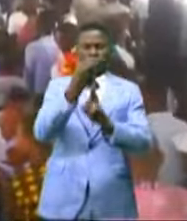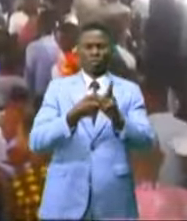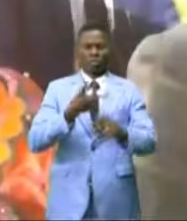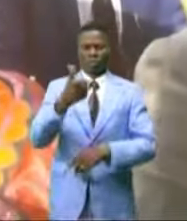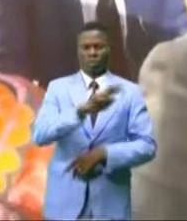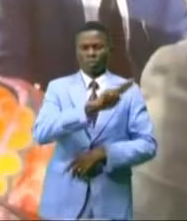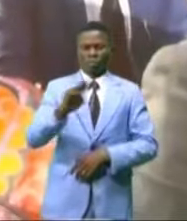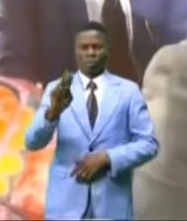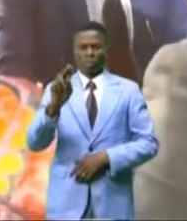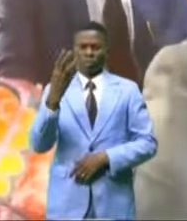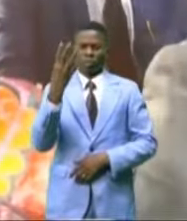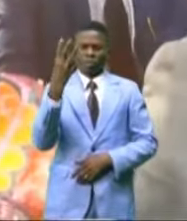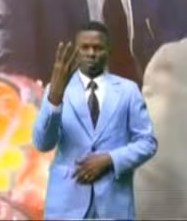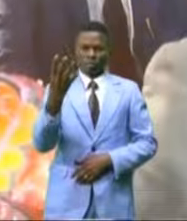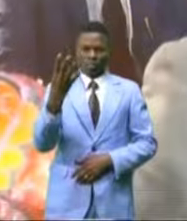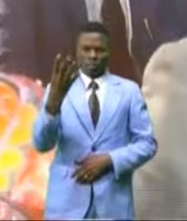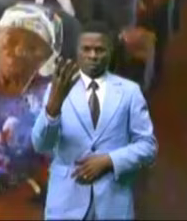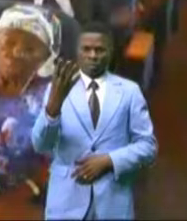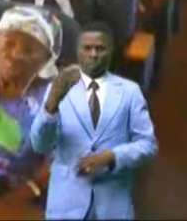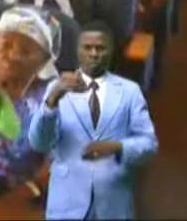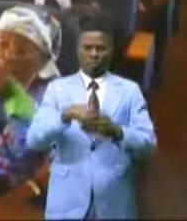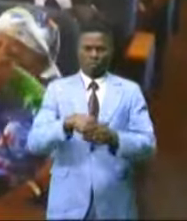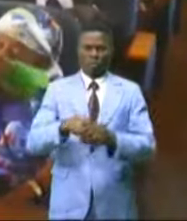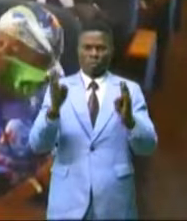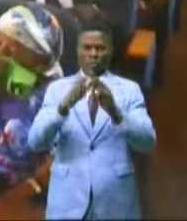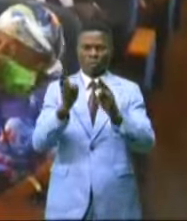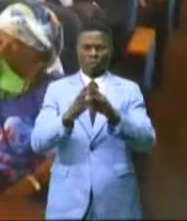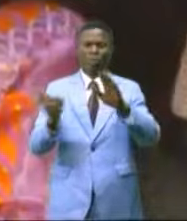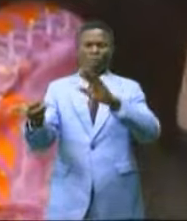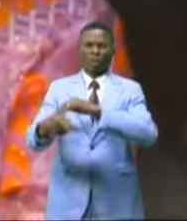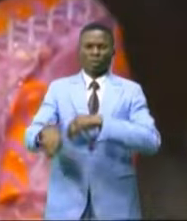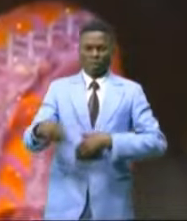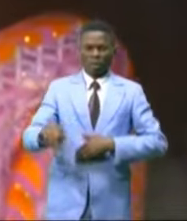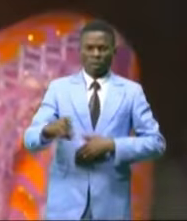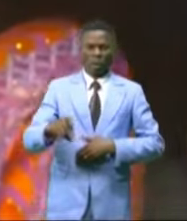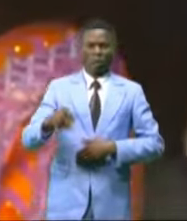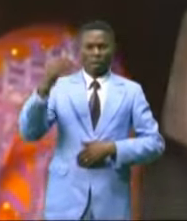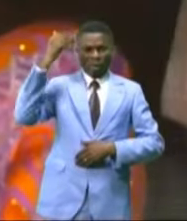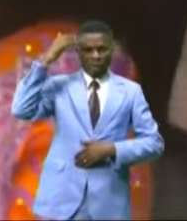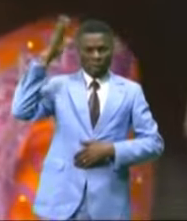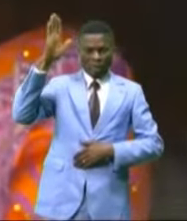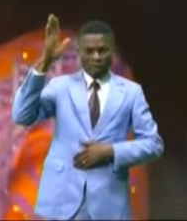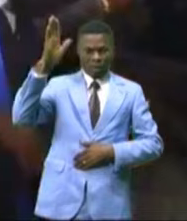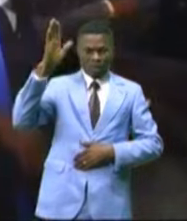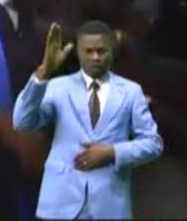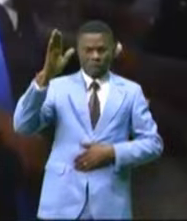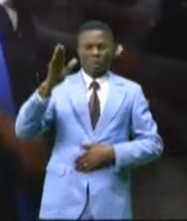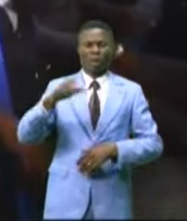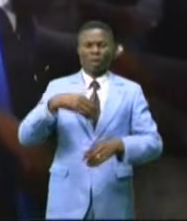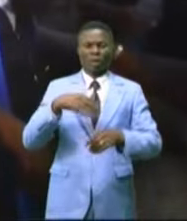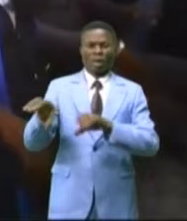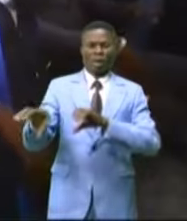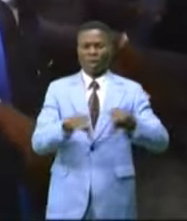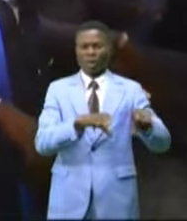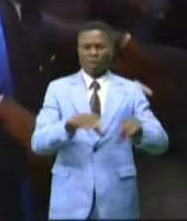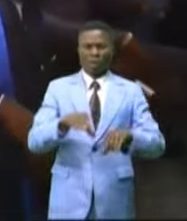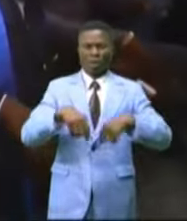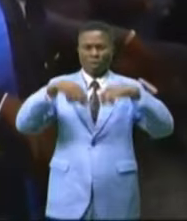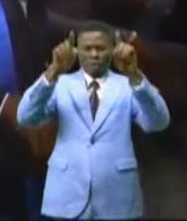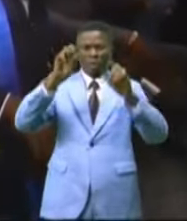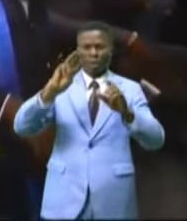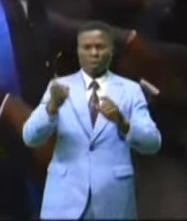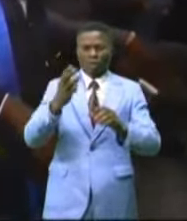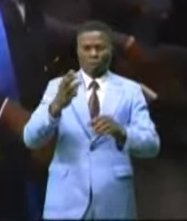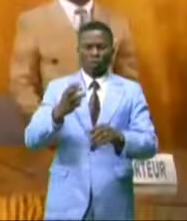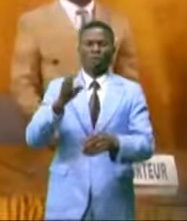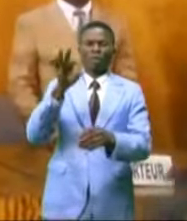2024 à l'hémicycle de l'Assemblée provinciale de l'équator de la session inaugurale pour la 3e